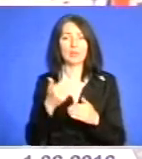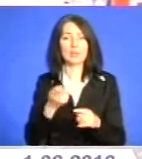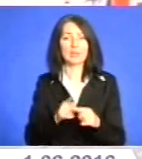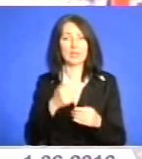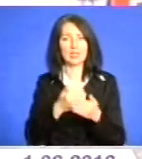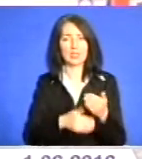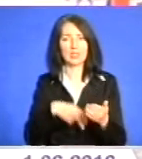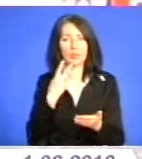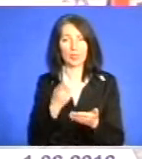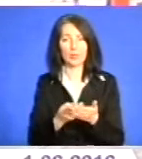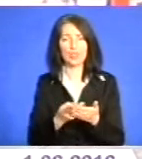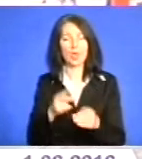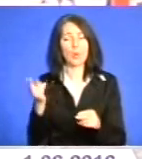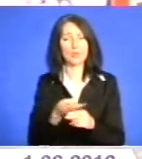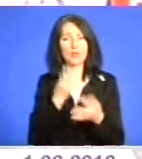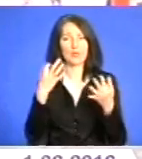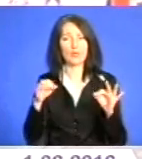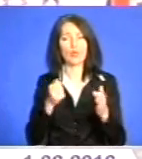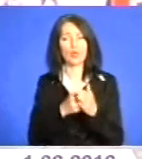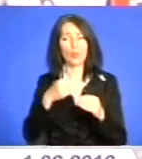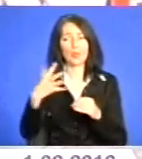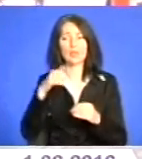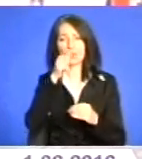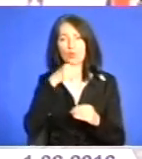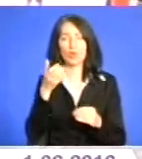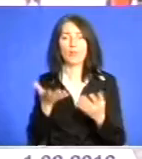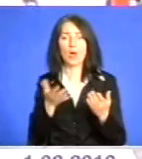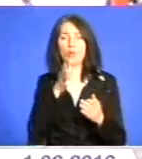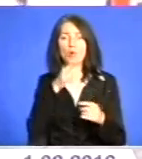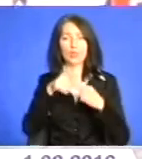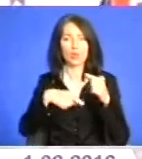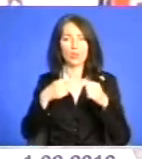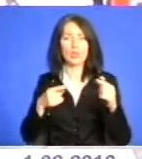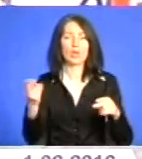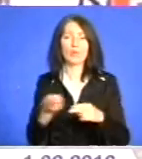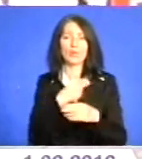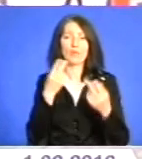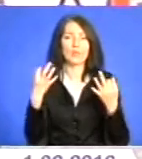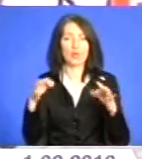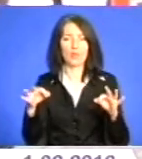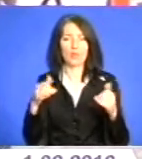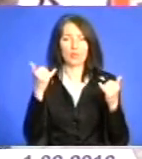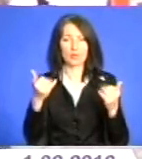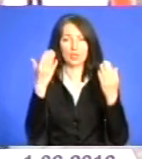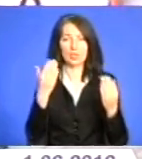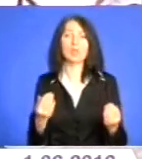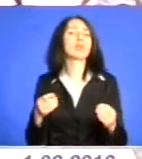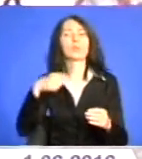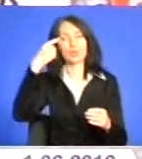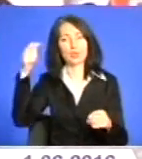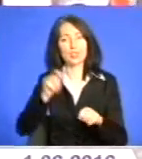передбачає позбавлення волі до 15 років або довічне позбавлення волі. На сьогоднішній день призначені психологічна